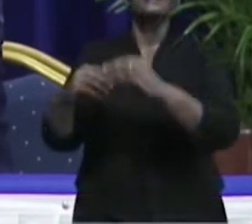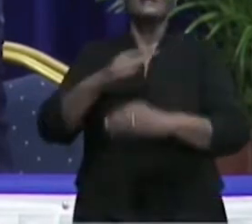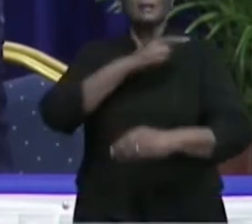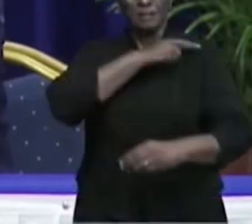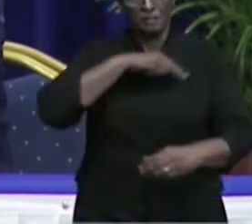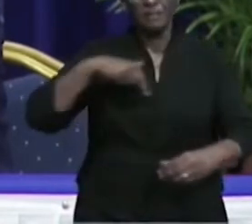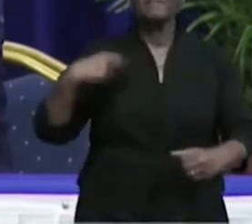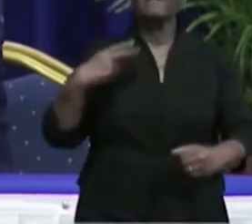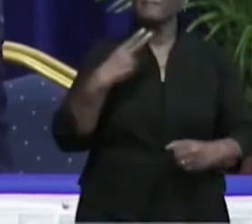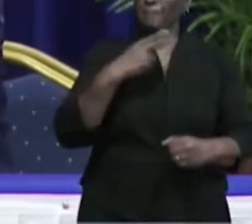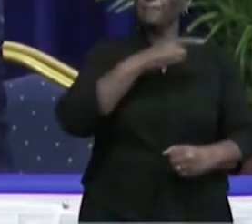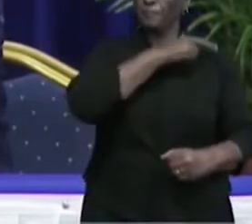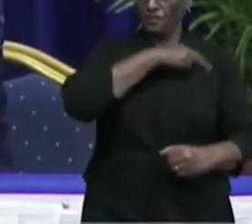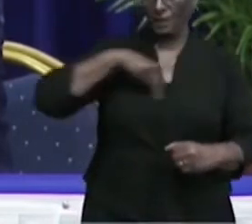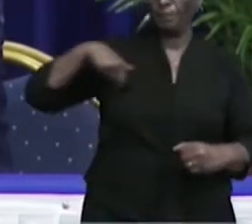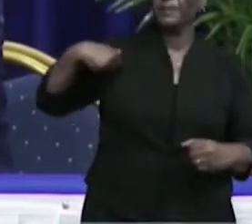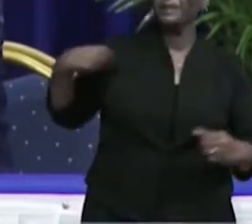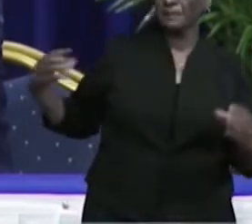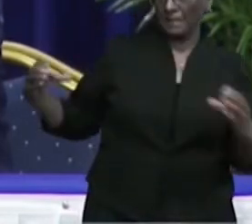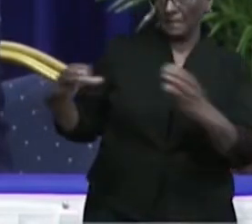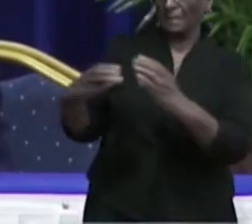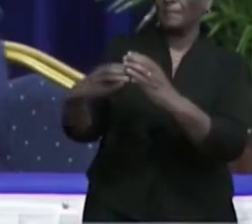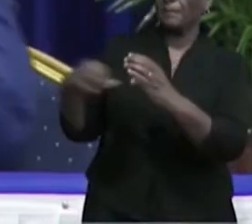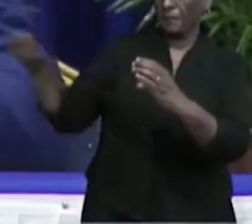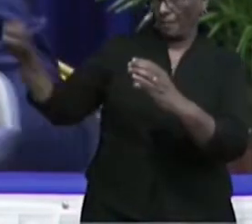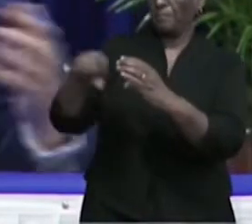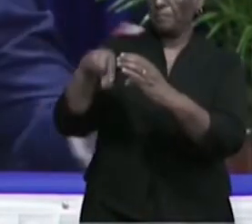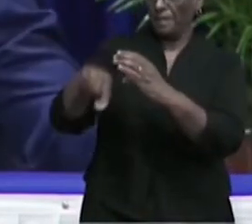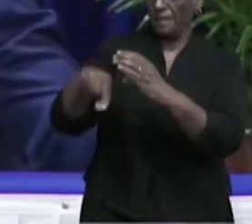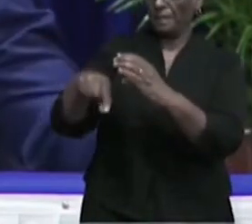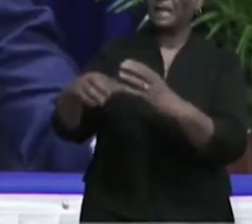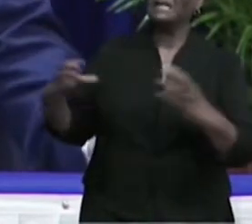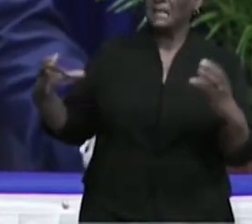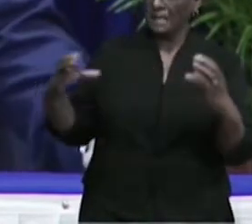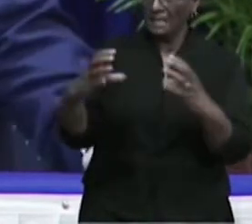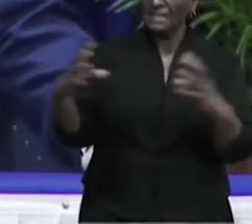de COVID-19-pandemie voor het Caribisch gebied. De